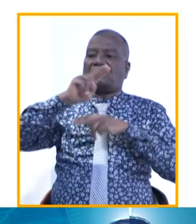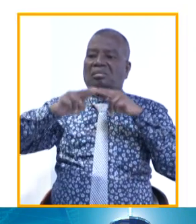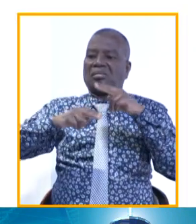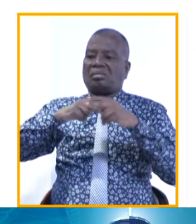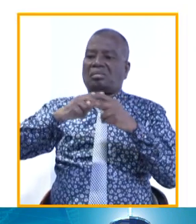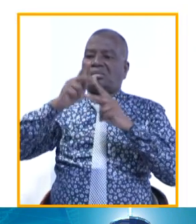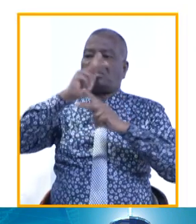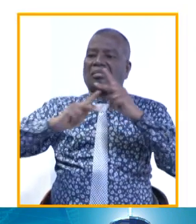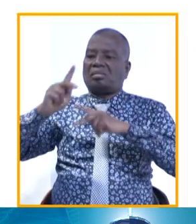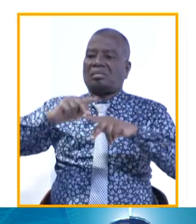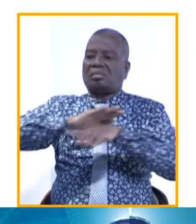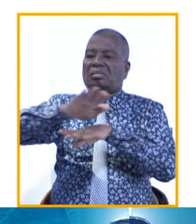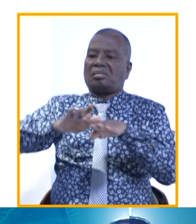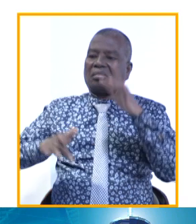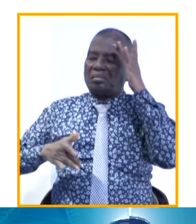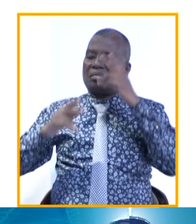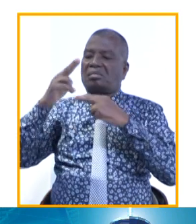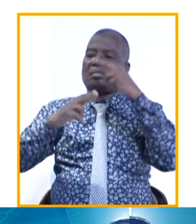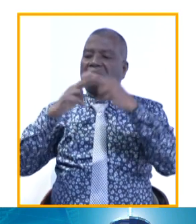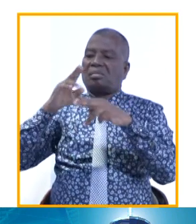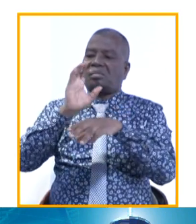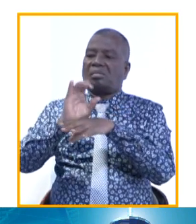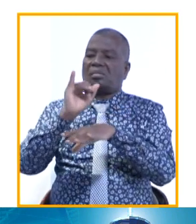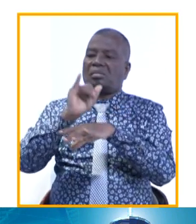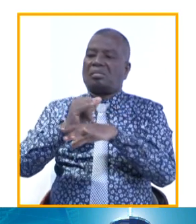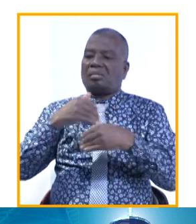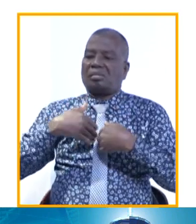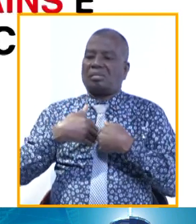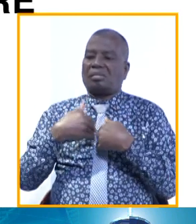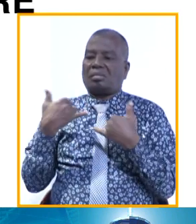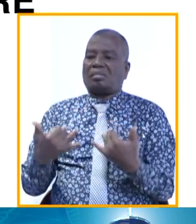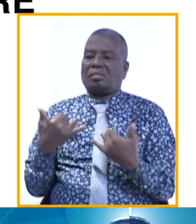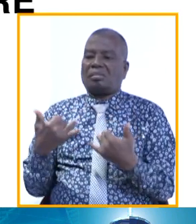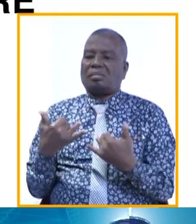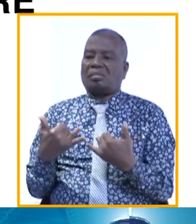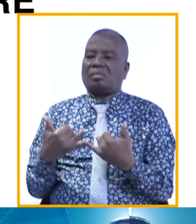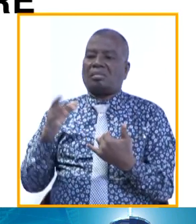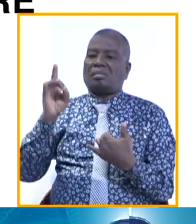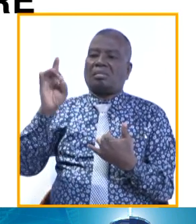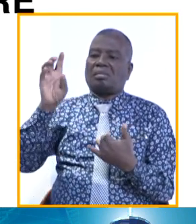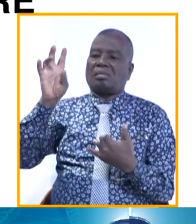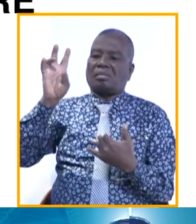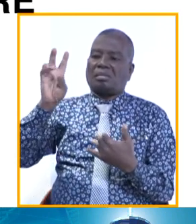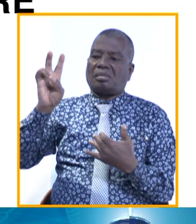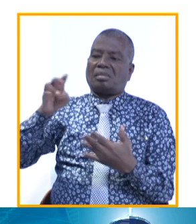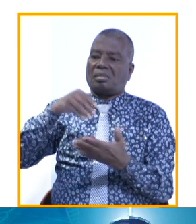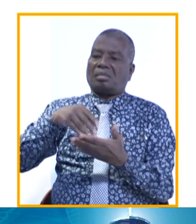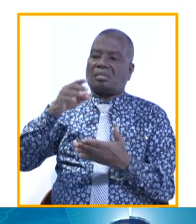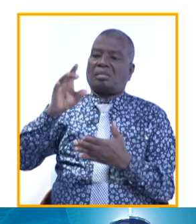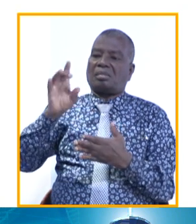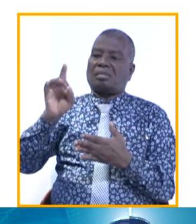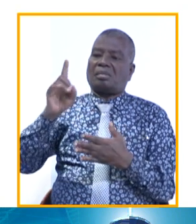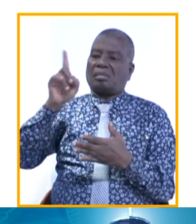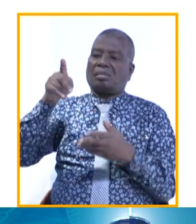de la couverture maladie universelle. La Côte d'Ivoire dénombre donc actuellement 87 031 cas